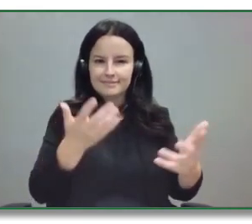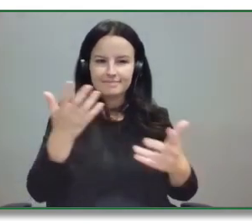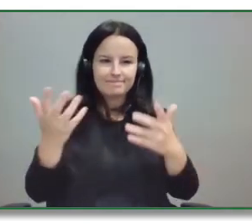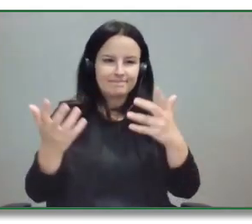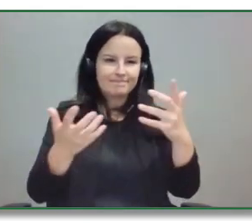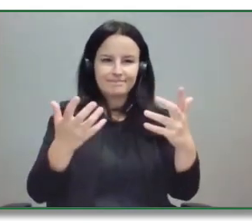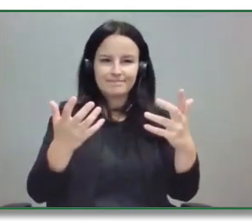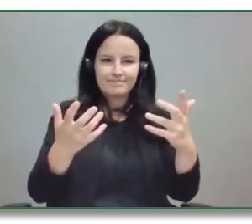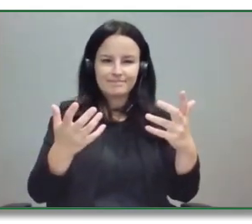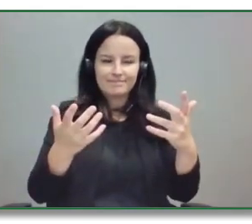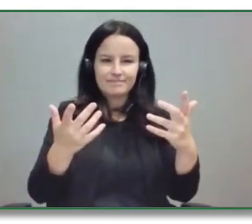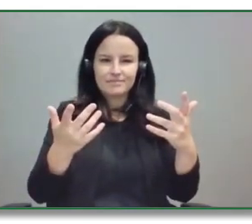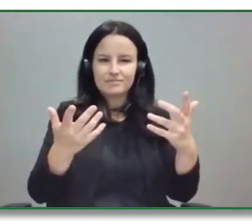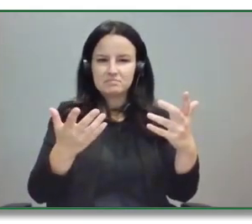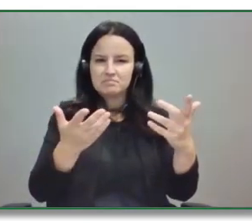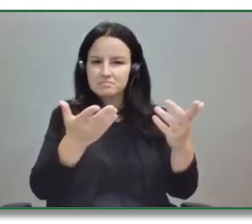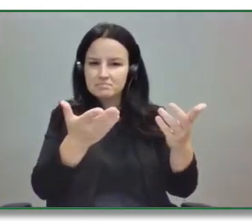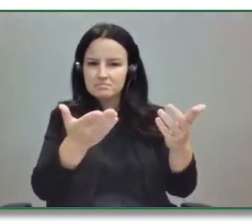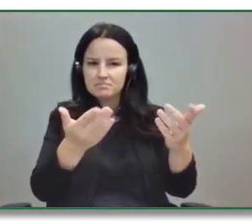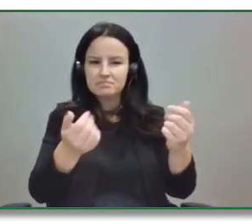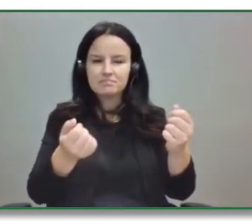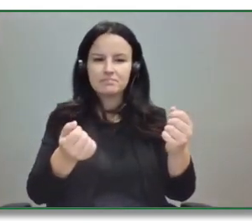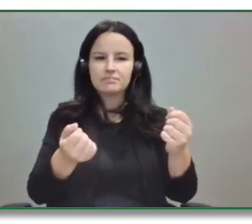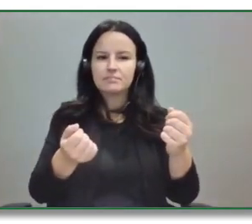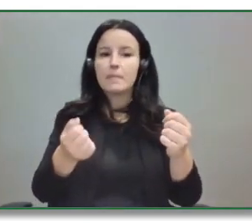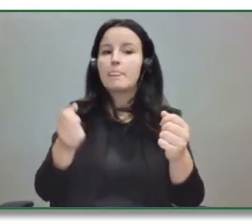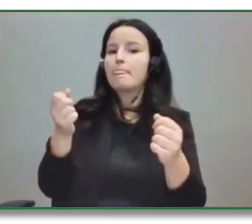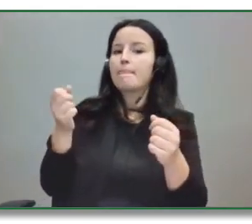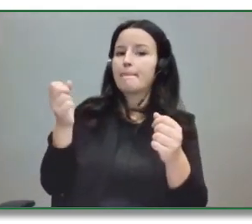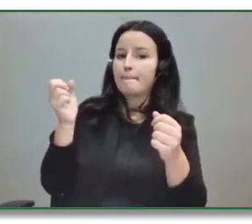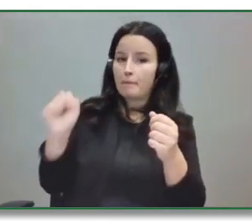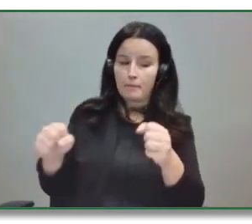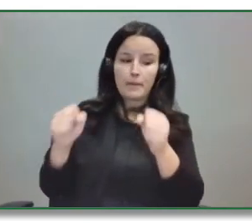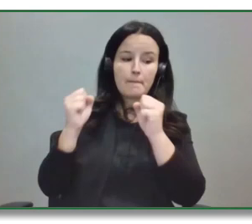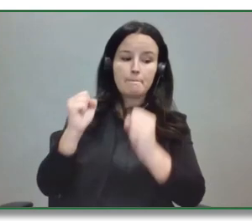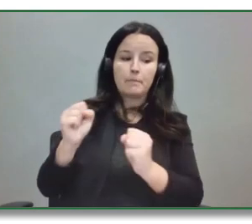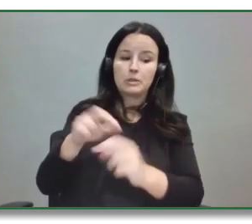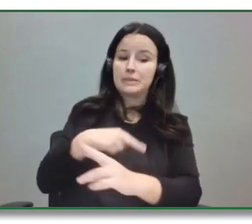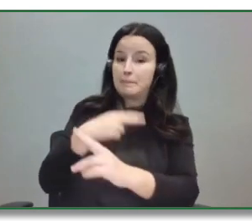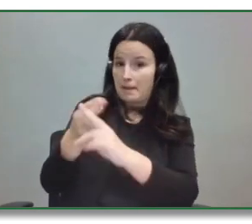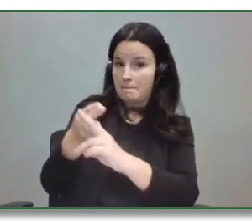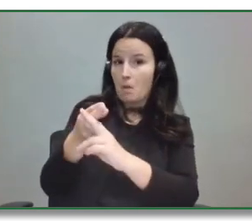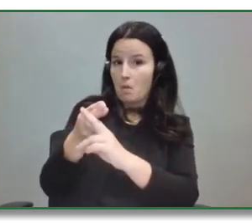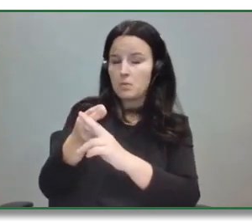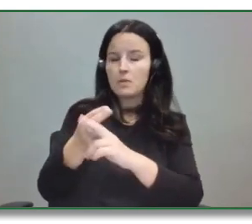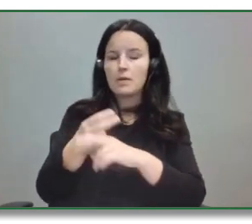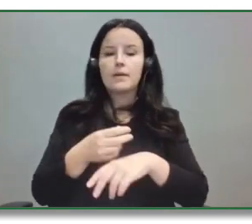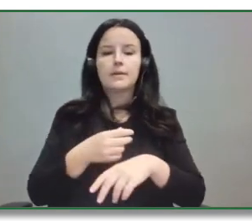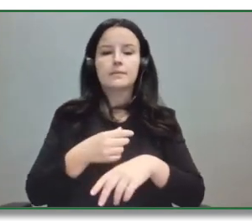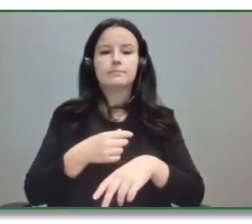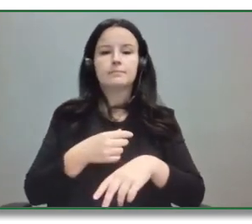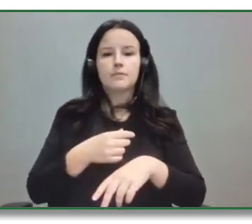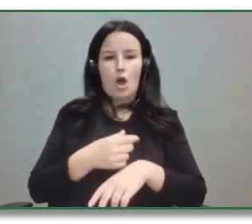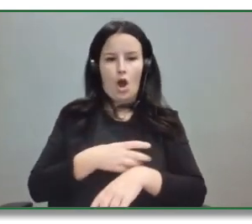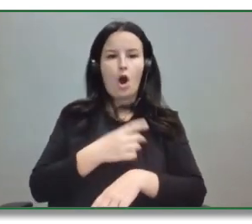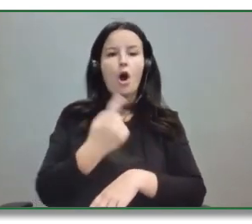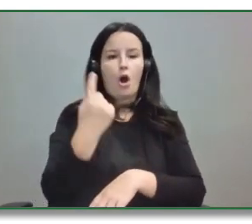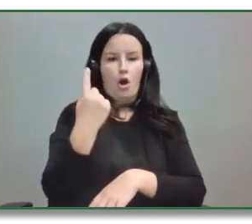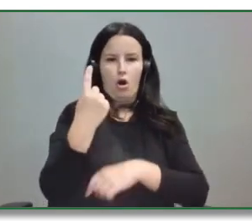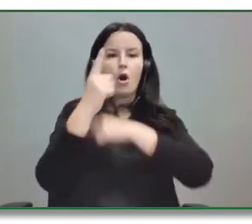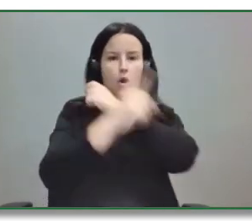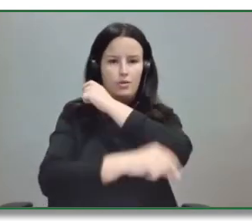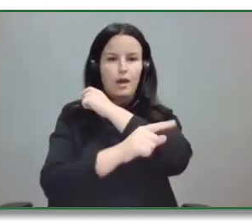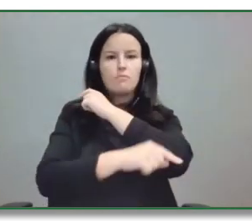se passent. Oui, je peux répondre à cela. Ils ont un membre du personnel